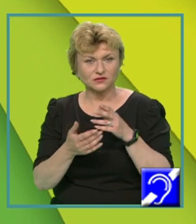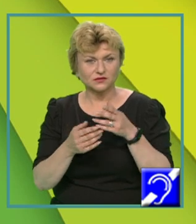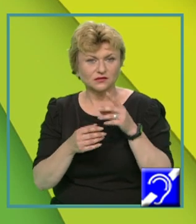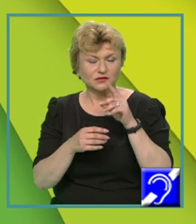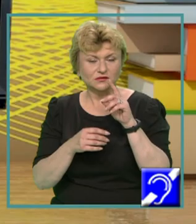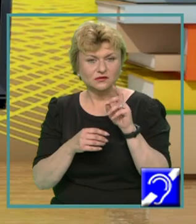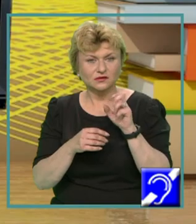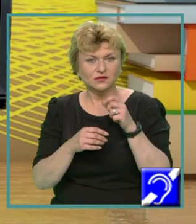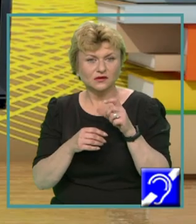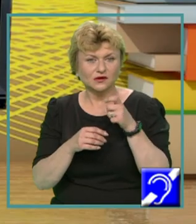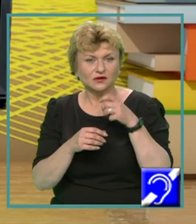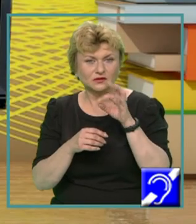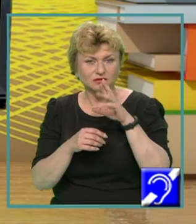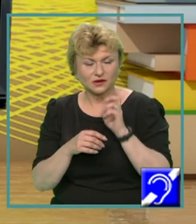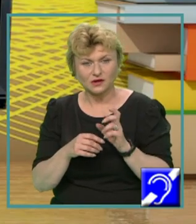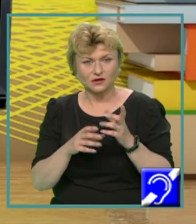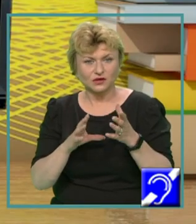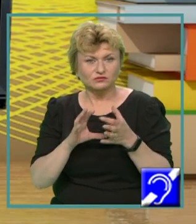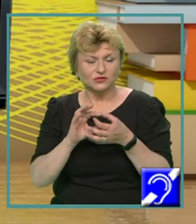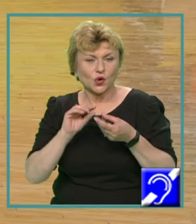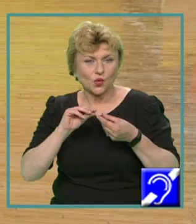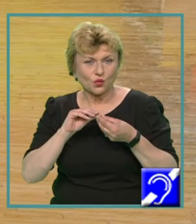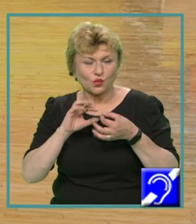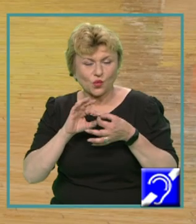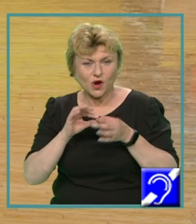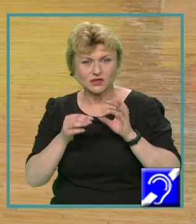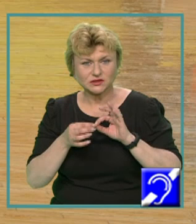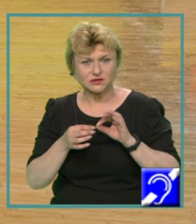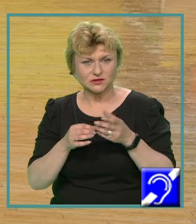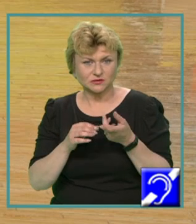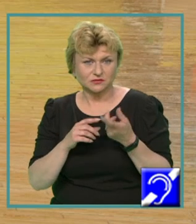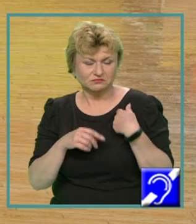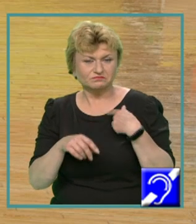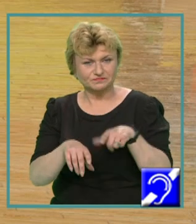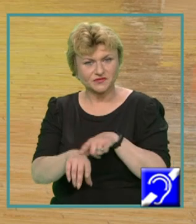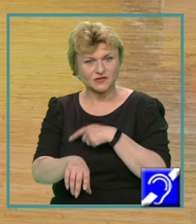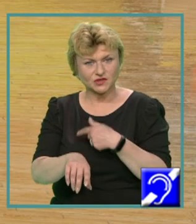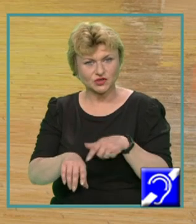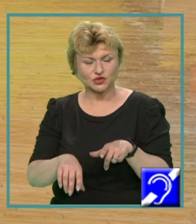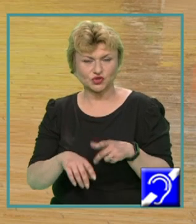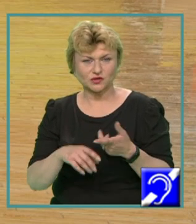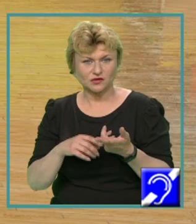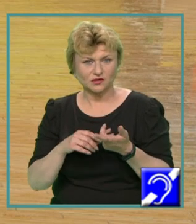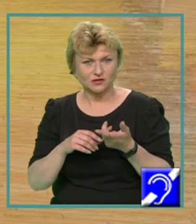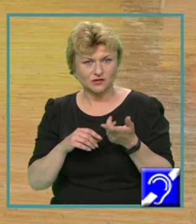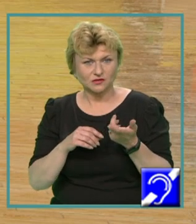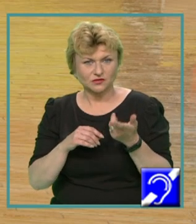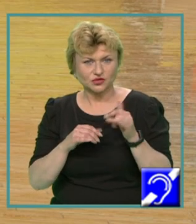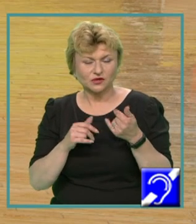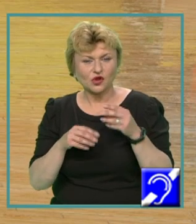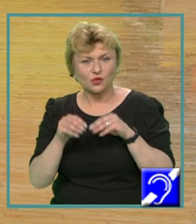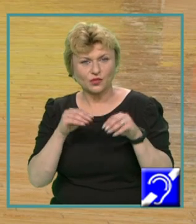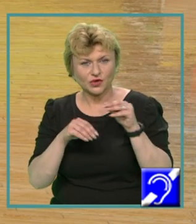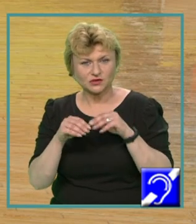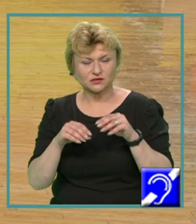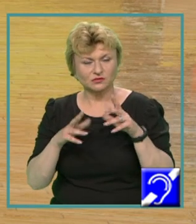și muscular. Mușchii se contractă, trag de oase, da, consumă energie, deci sunt componenta activă. Oasele sunt componenta pasivă,